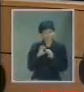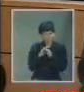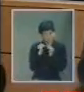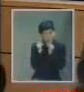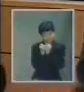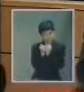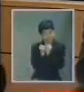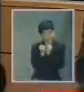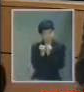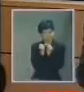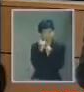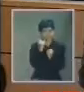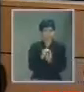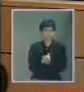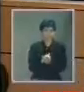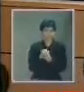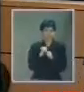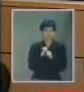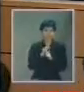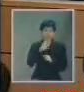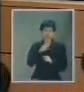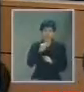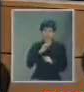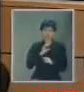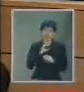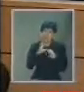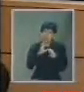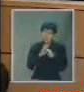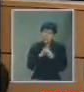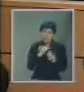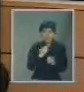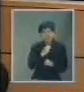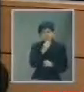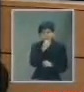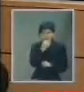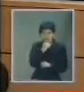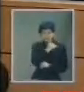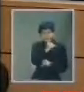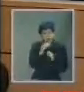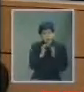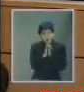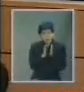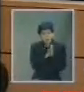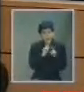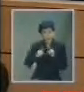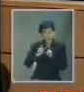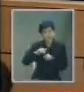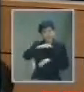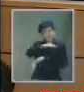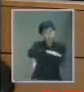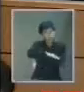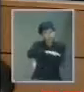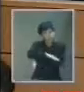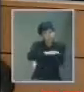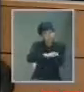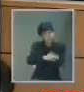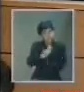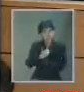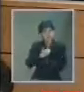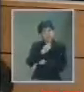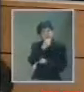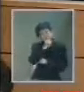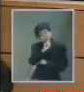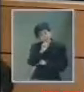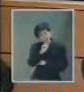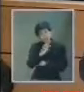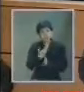รักกันเป็นรัฐมนตรีต้องกินข้าวกันทุกเที่ยงเย็นๆต้องไปกินข้าวเอ